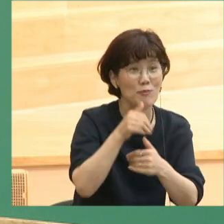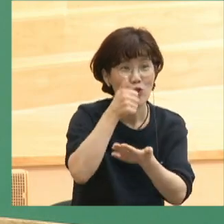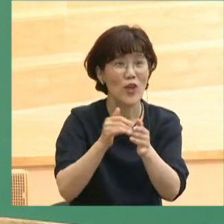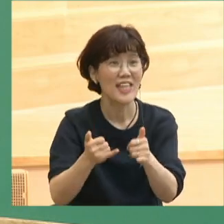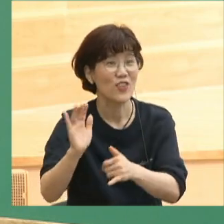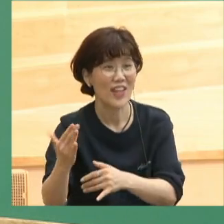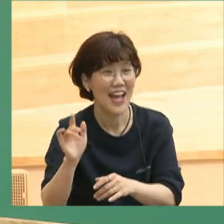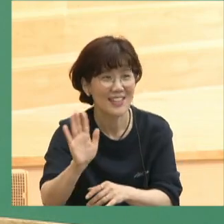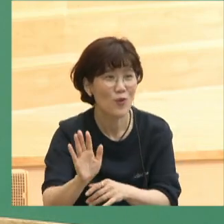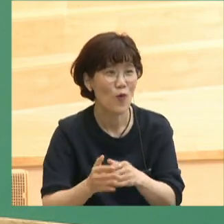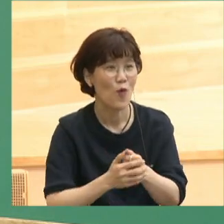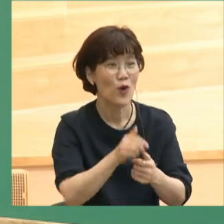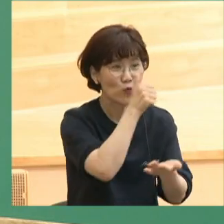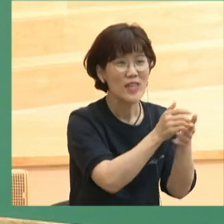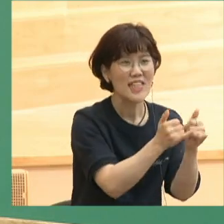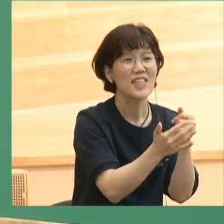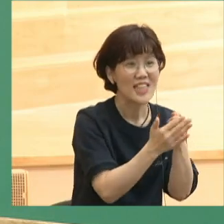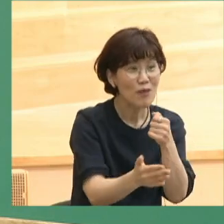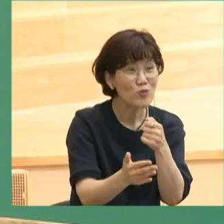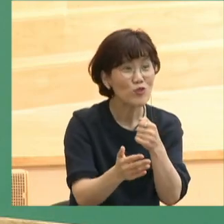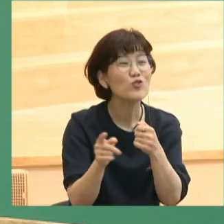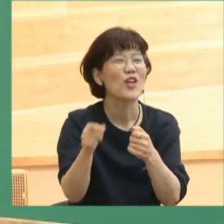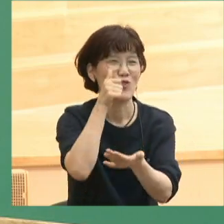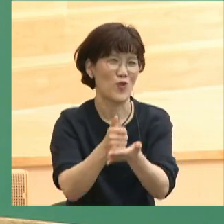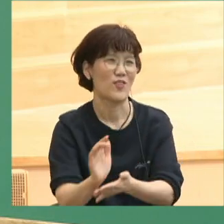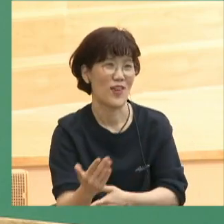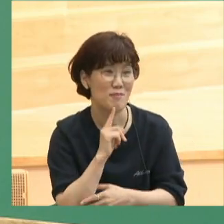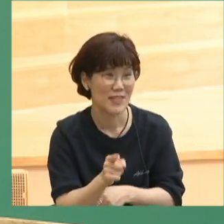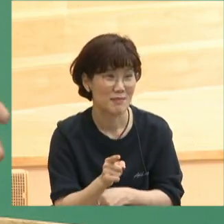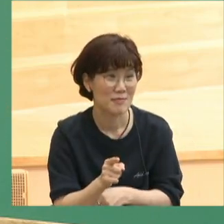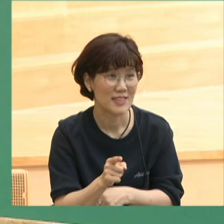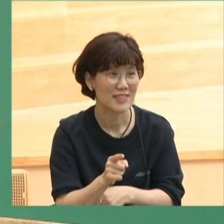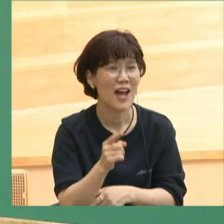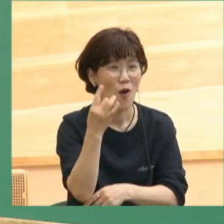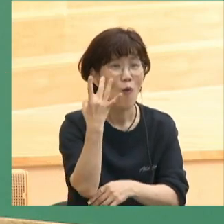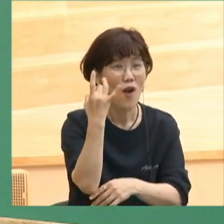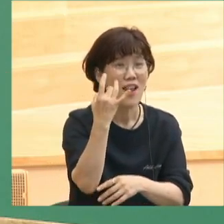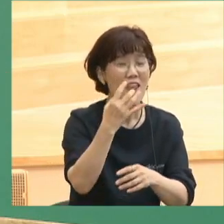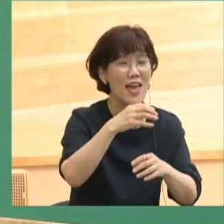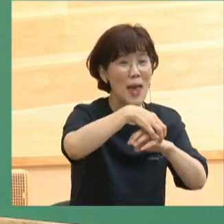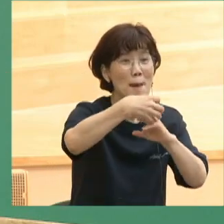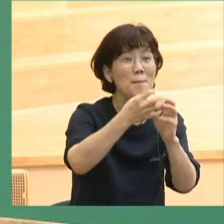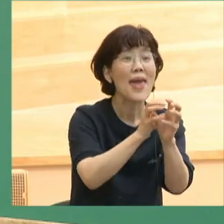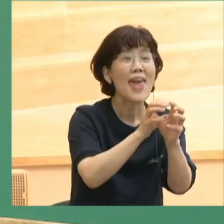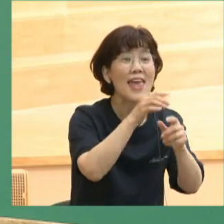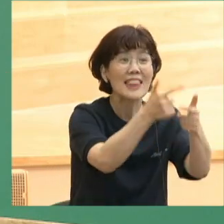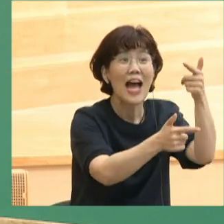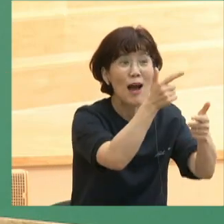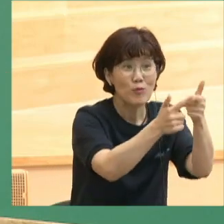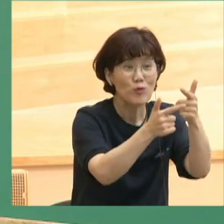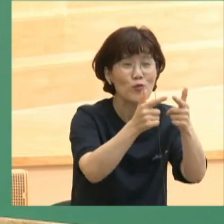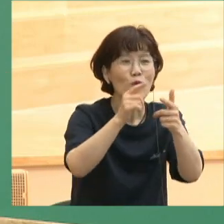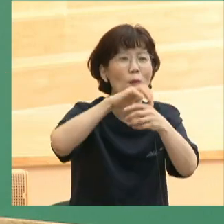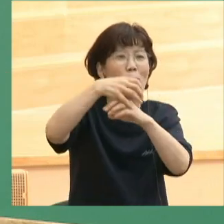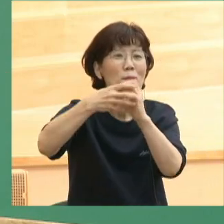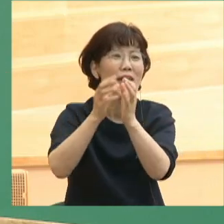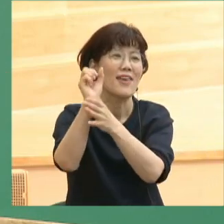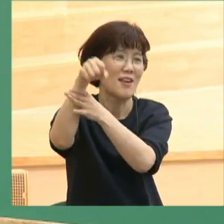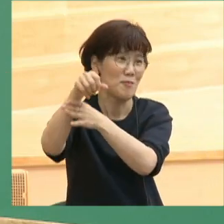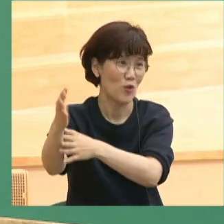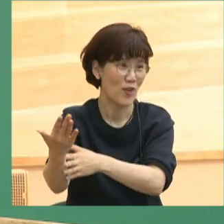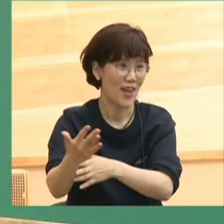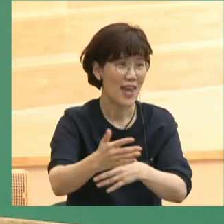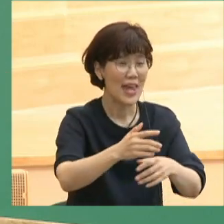아니라 죄인이기 때문에 죄를 범하는 거예요. 그러니까 원래 배나무였기 때문에 배를 열매를 맺는 거예요.